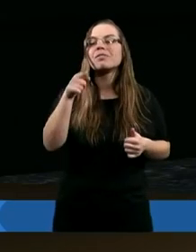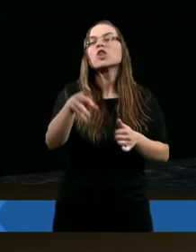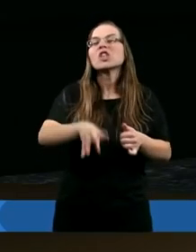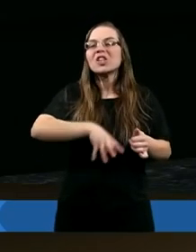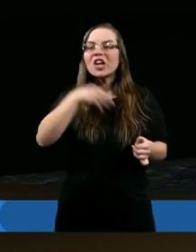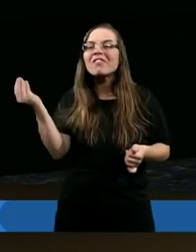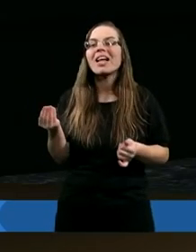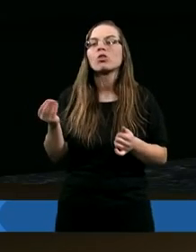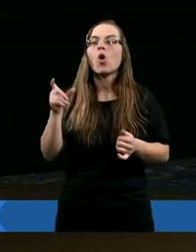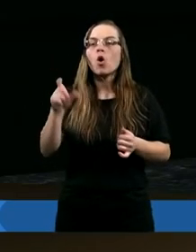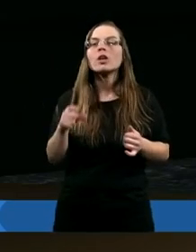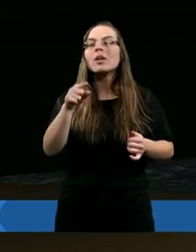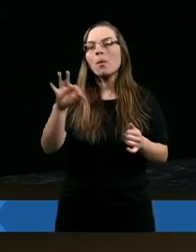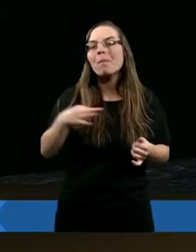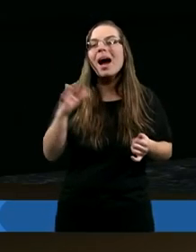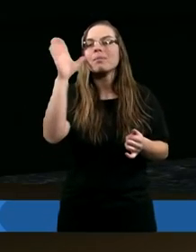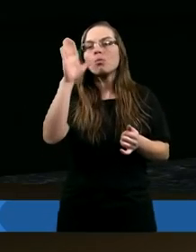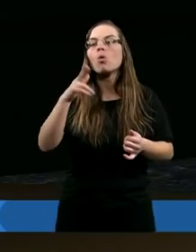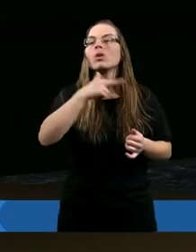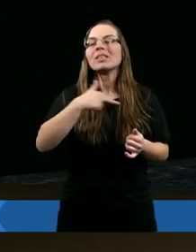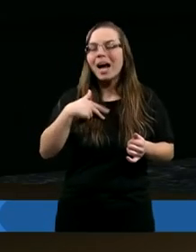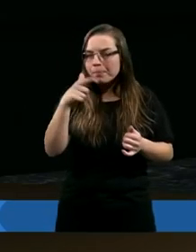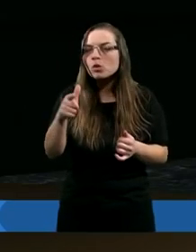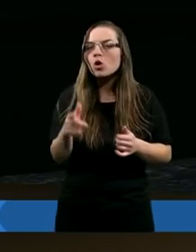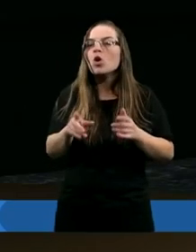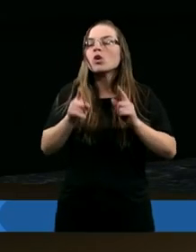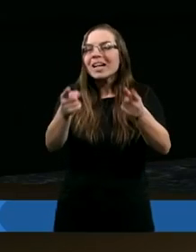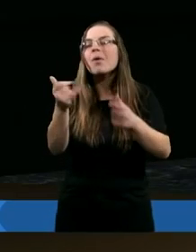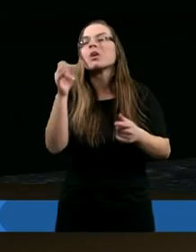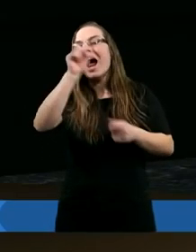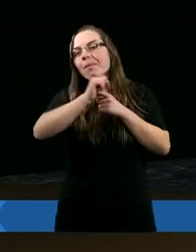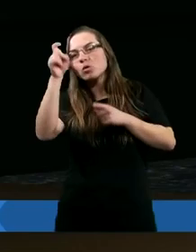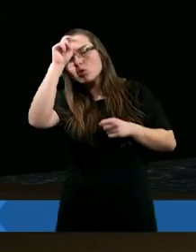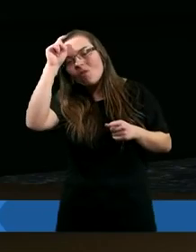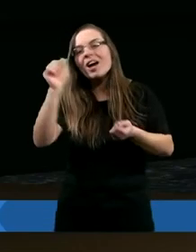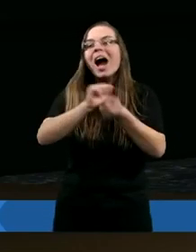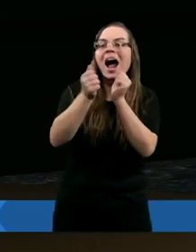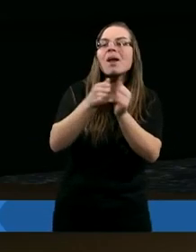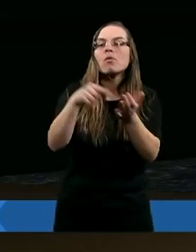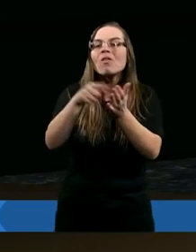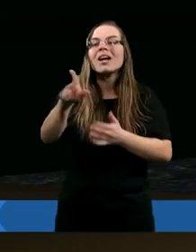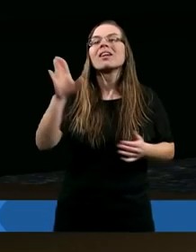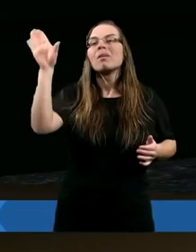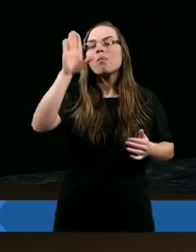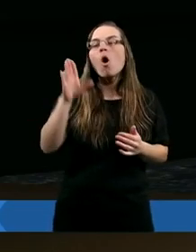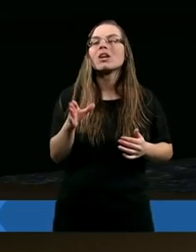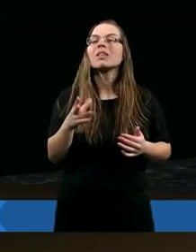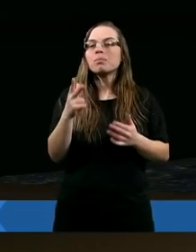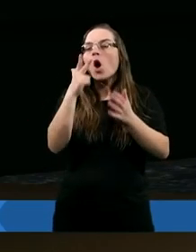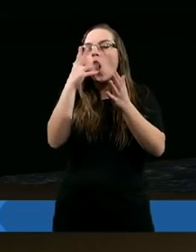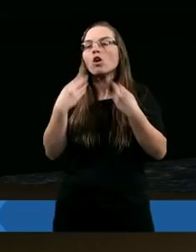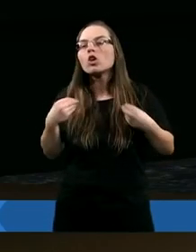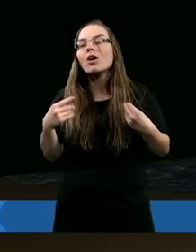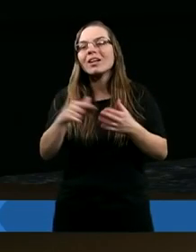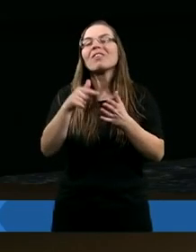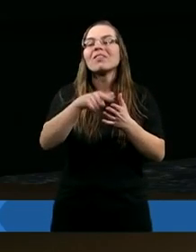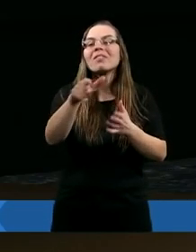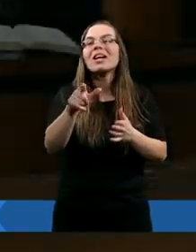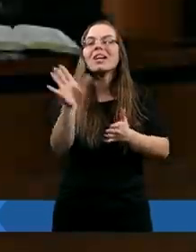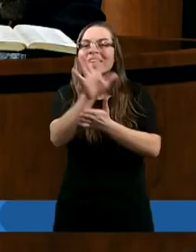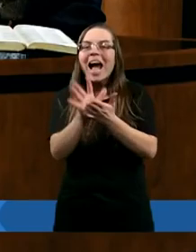właśnie świętość też określa to, że Pan Bóg tam, że ta rzecz albo człowiek ma do czynienia właśnie z Bogiem bezpośrednio, czy też miejsce, tak jak właśnie